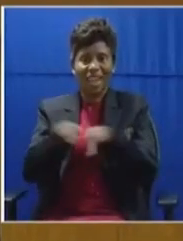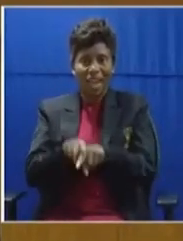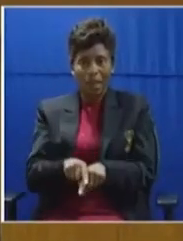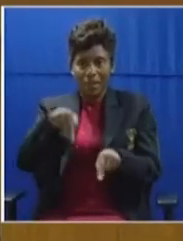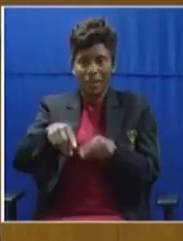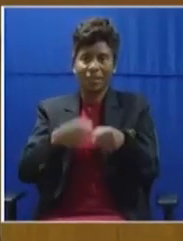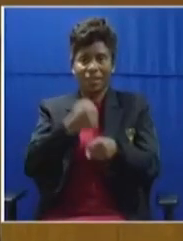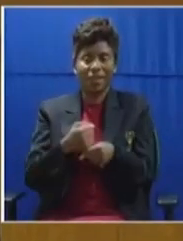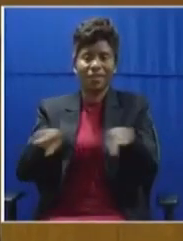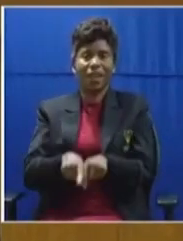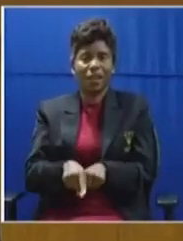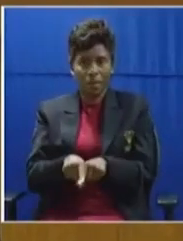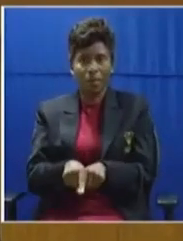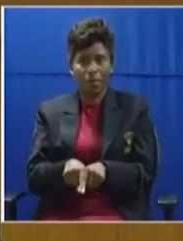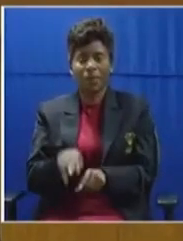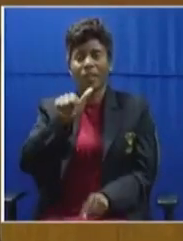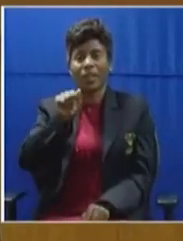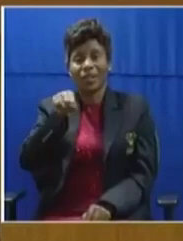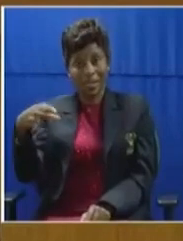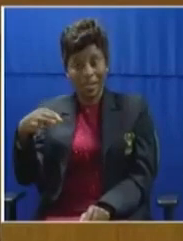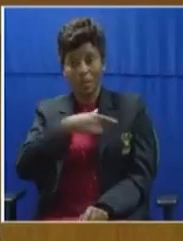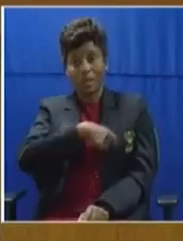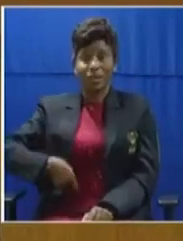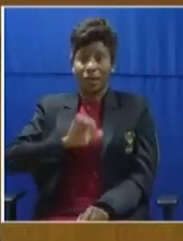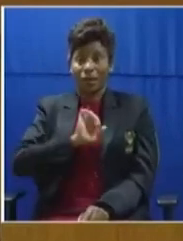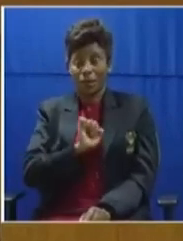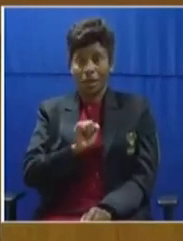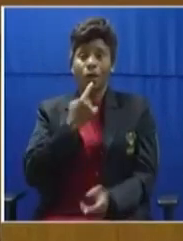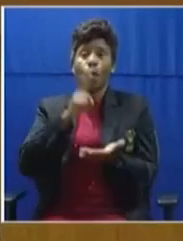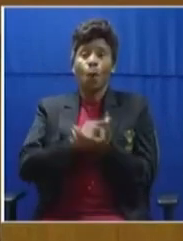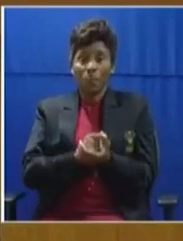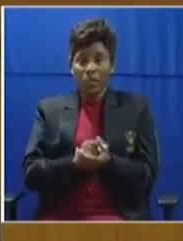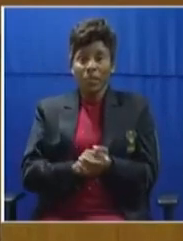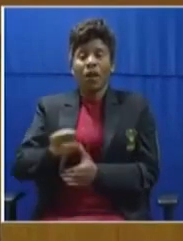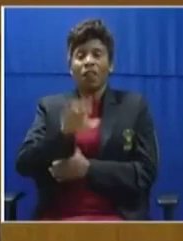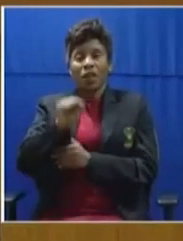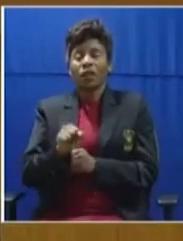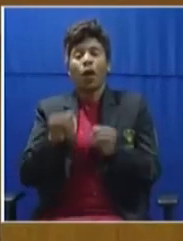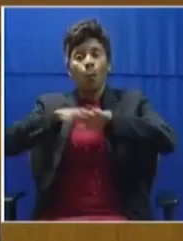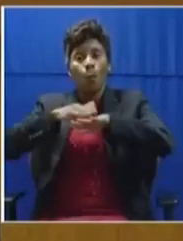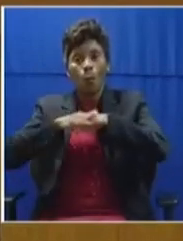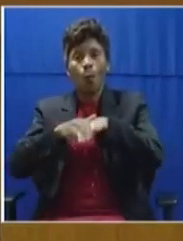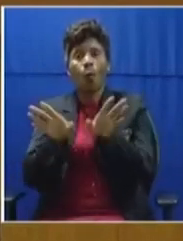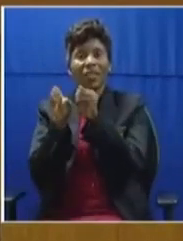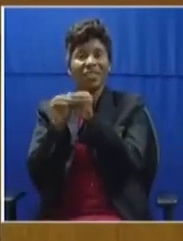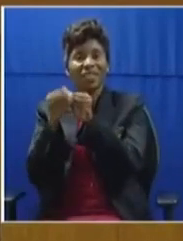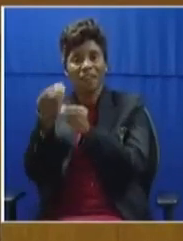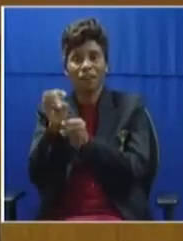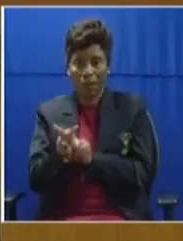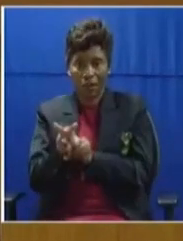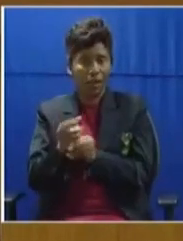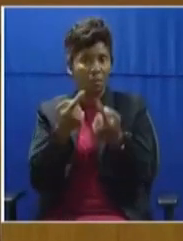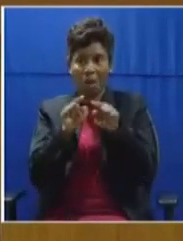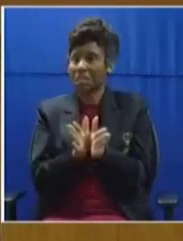Suid-Afrikaners beloof vir nog vergaderings sonder veranderings, berade sonder dade, direktorate